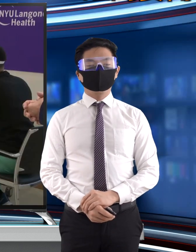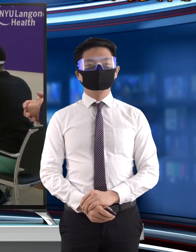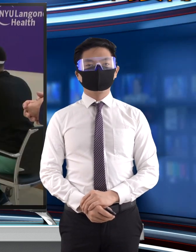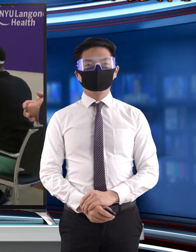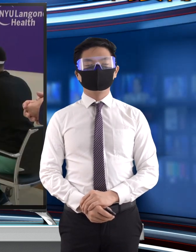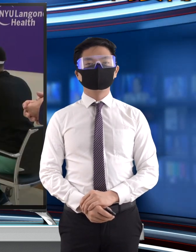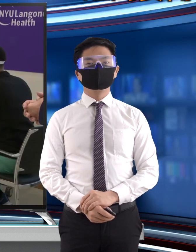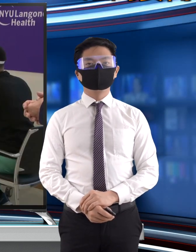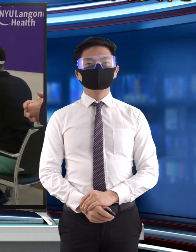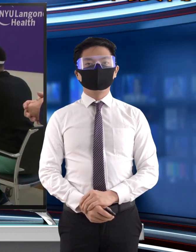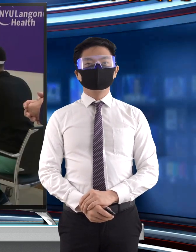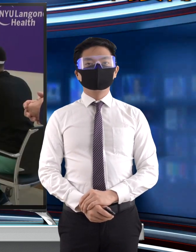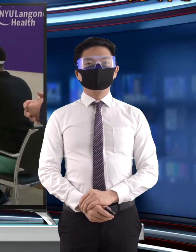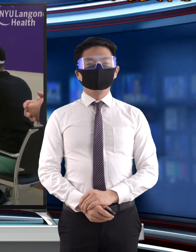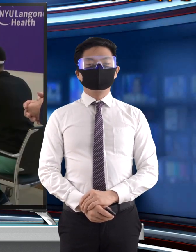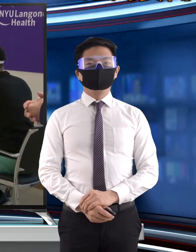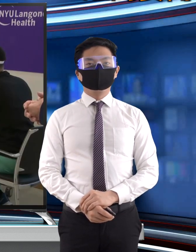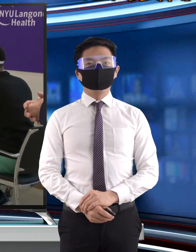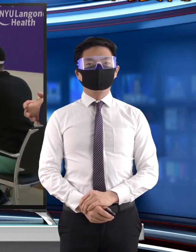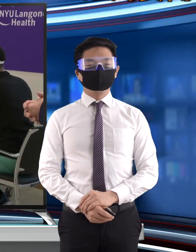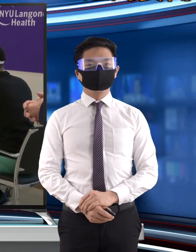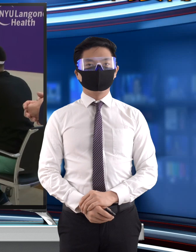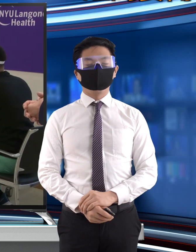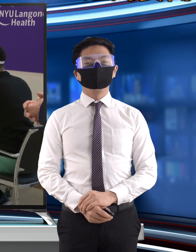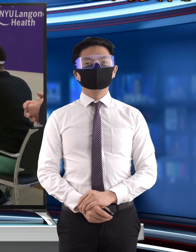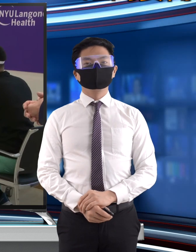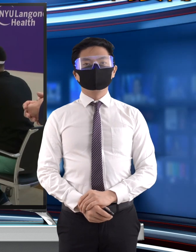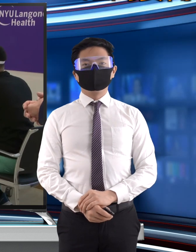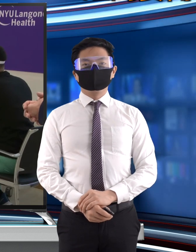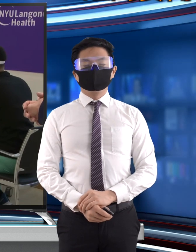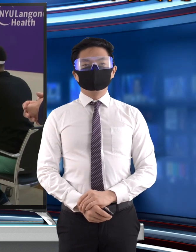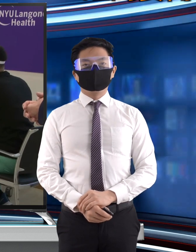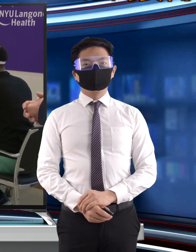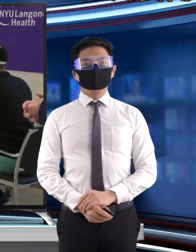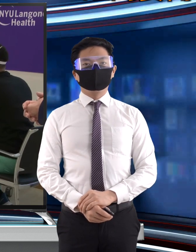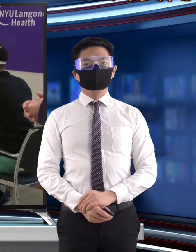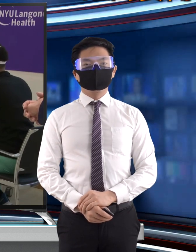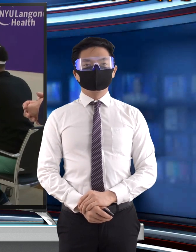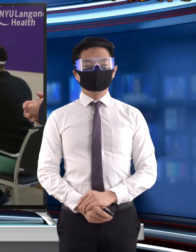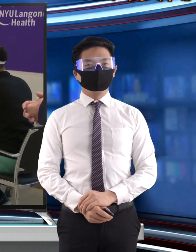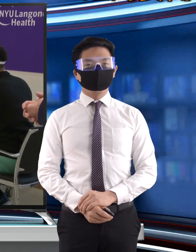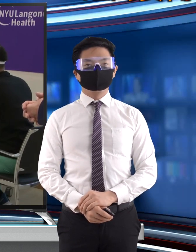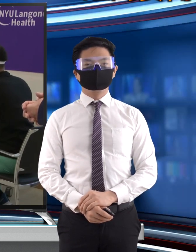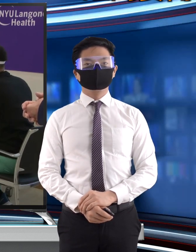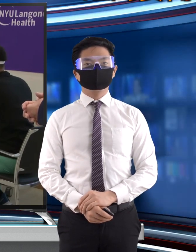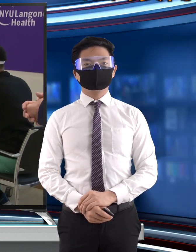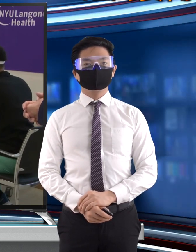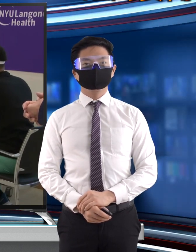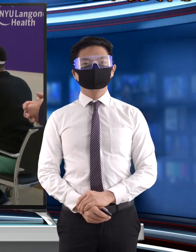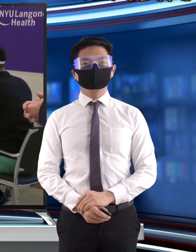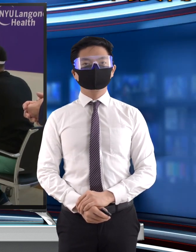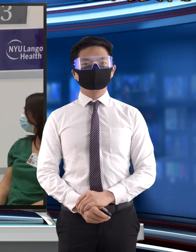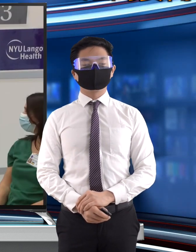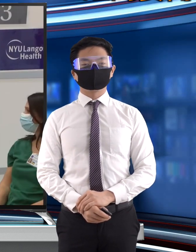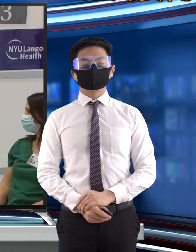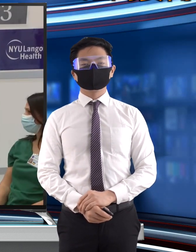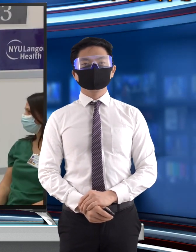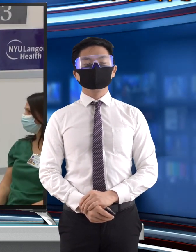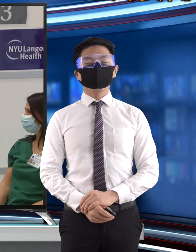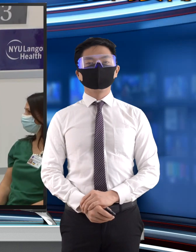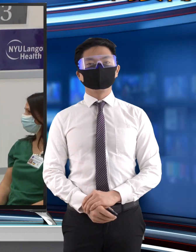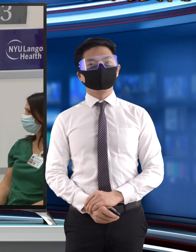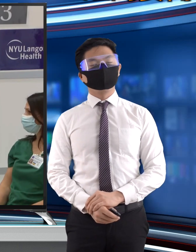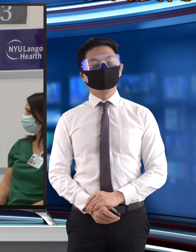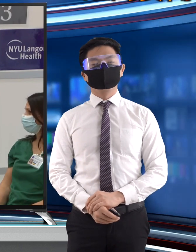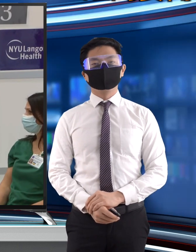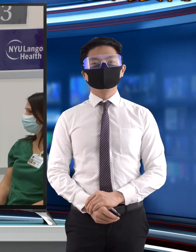八大道诊所负责人5日表示，市府规定每家诊所预定最大剂量是200剂疫苗，他在第一时间便完